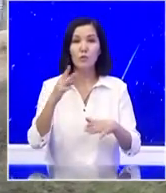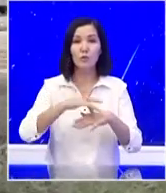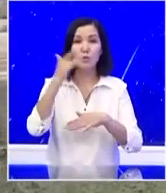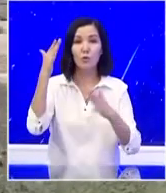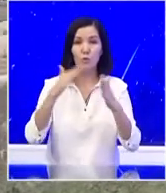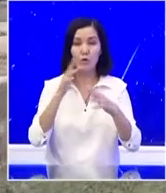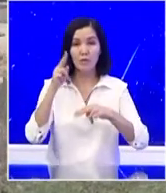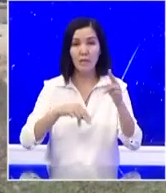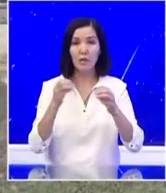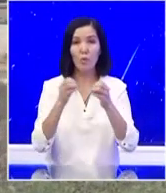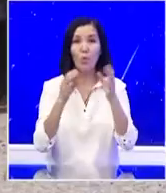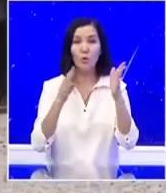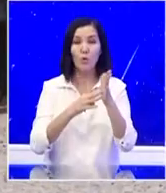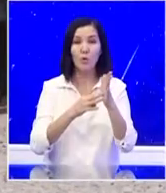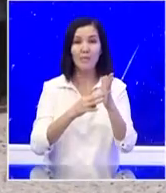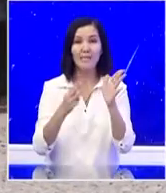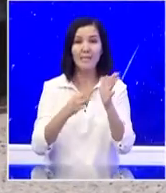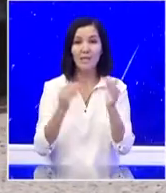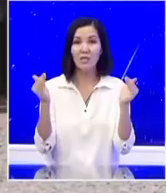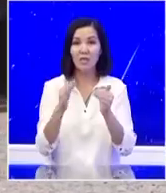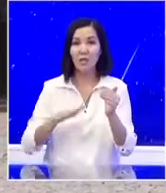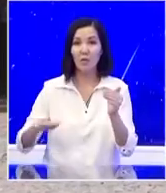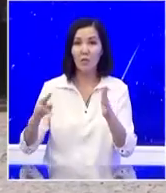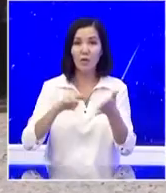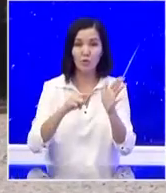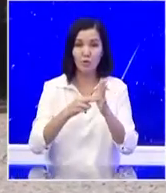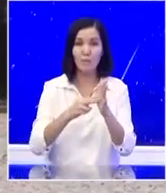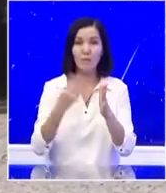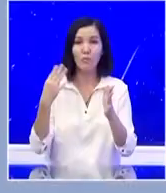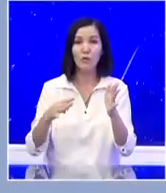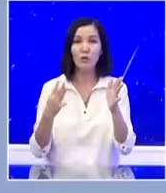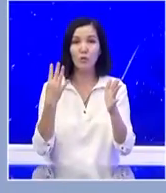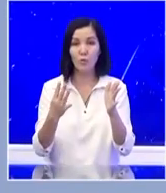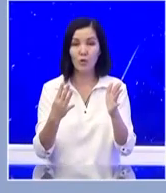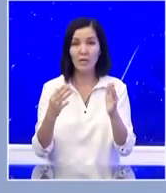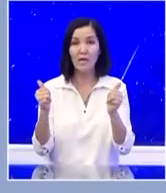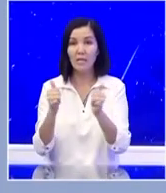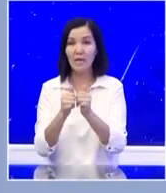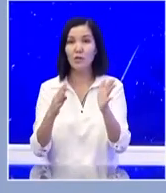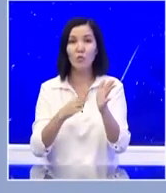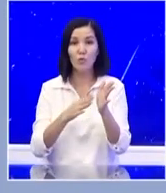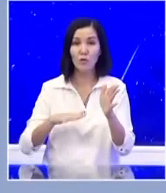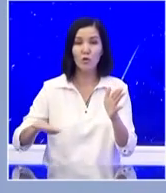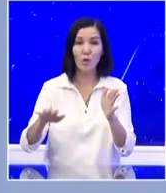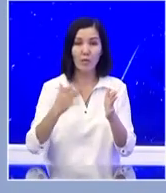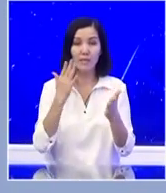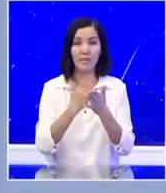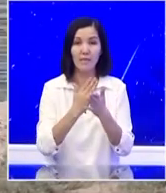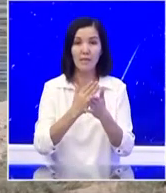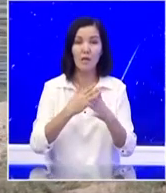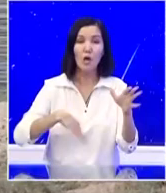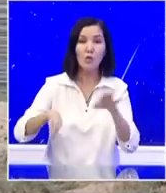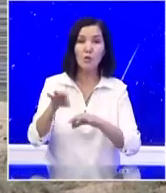салынады. Соның 19-ы 8-ші шағын ауданда жоспарланса, 34-ті іргелес 9-ші ауданда. Баспаналардың